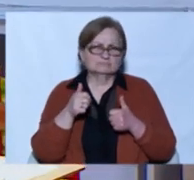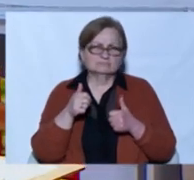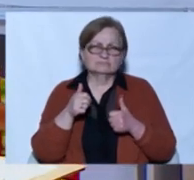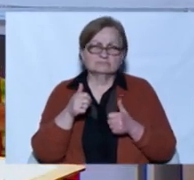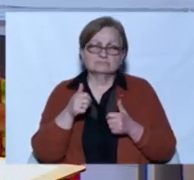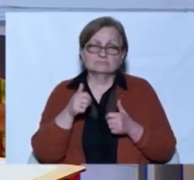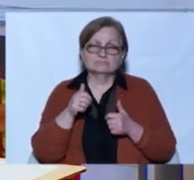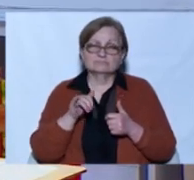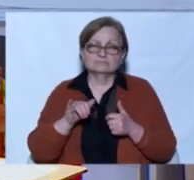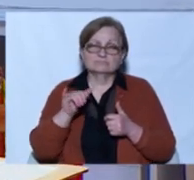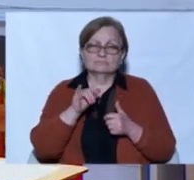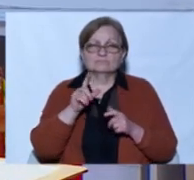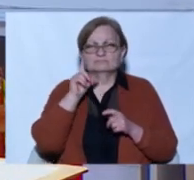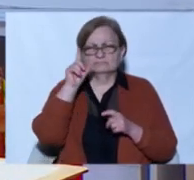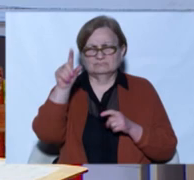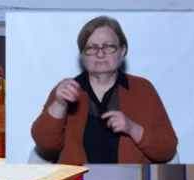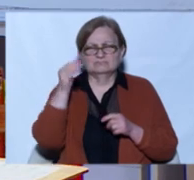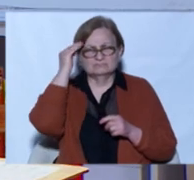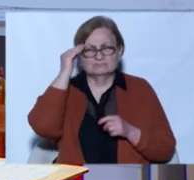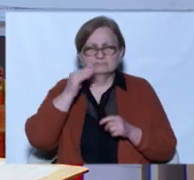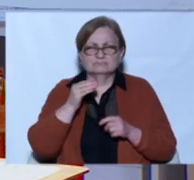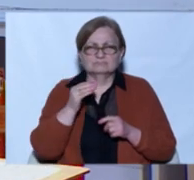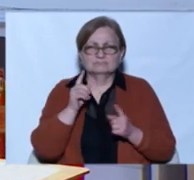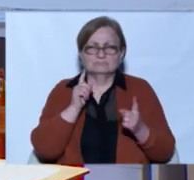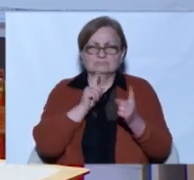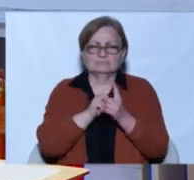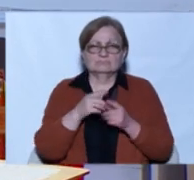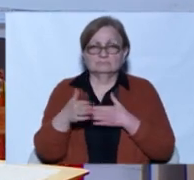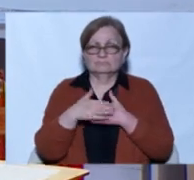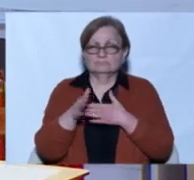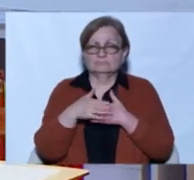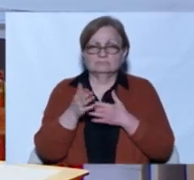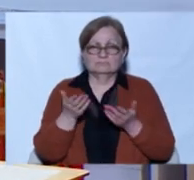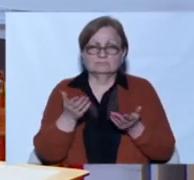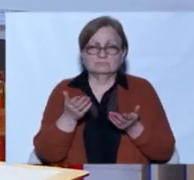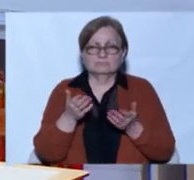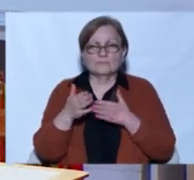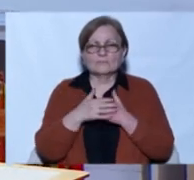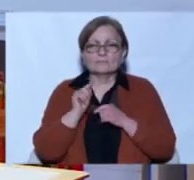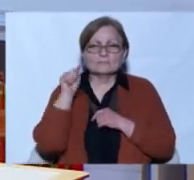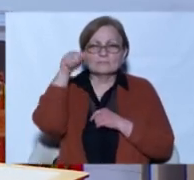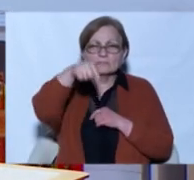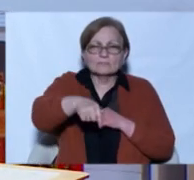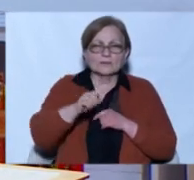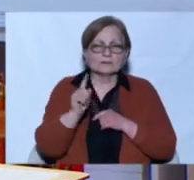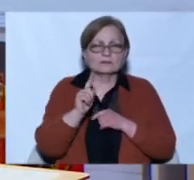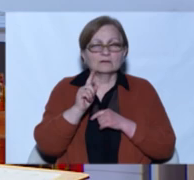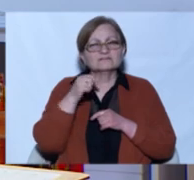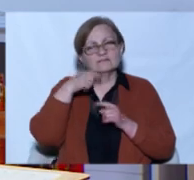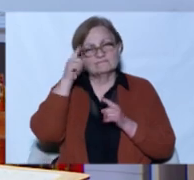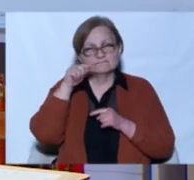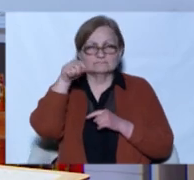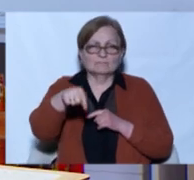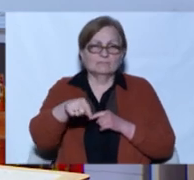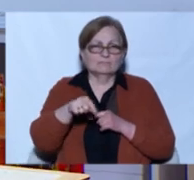როდესაც სადღაცას მიდიხარ, ხვდება კარი. Და არ იცი იმის იქით რა დაგხვდება, ან იცი რა დაგხვდება და შეიძლება